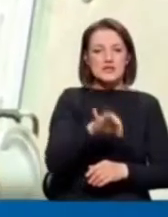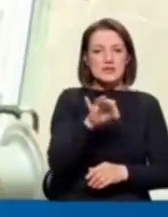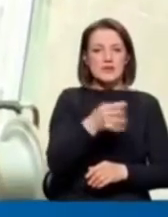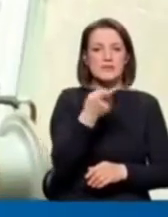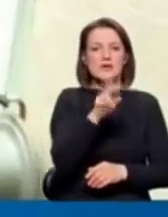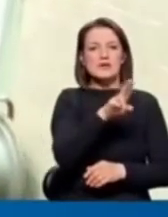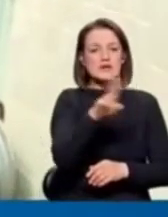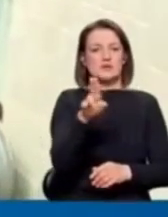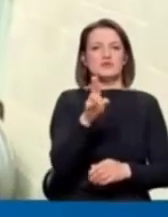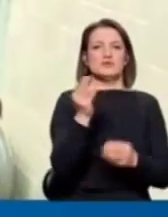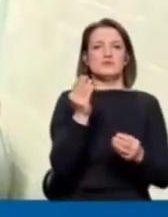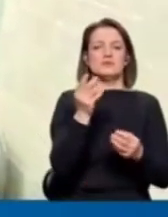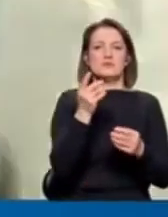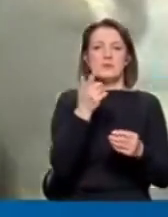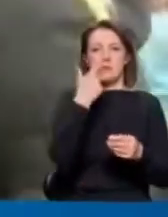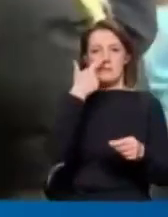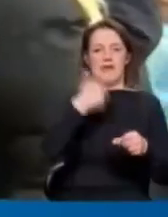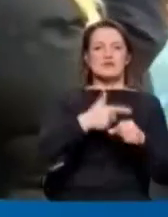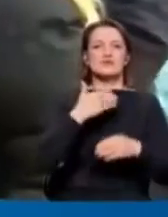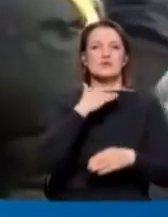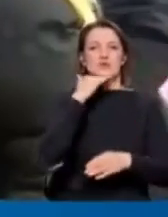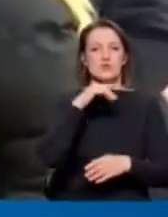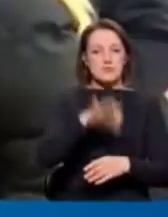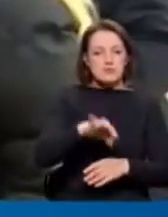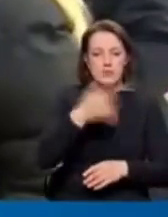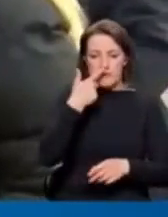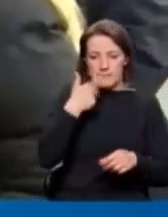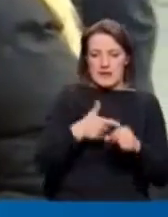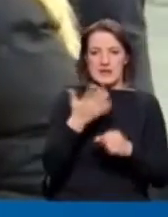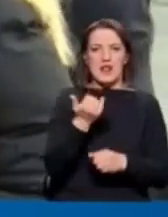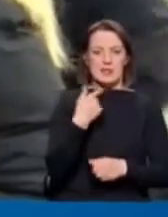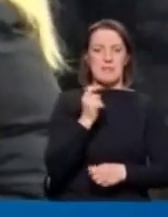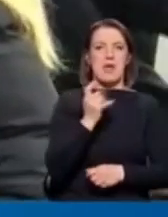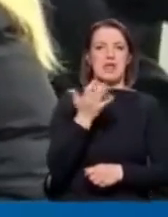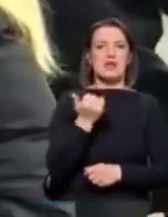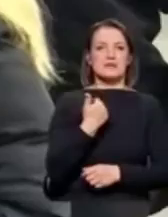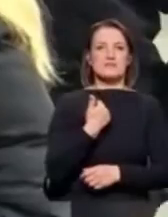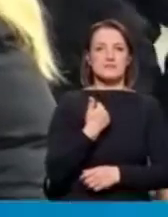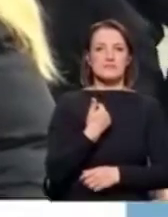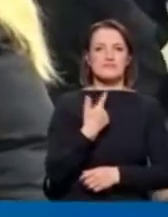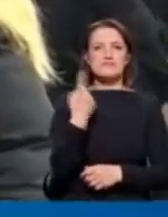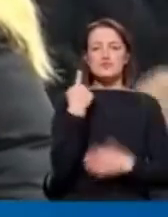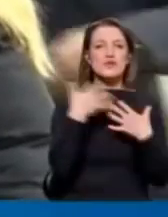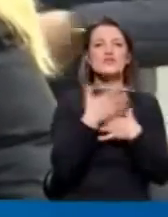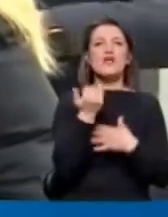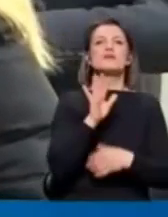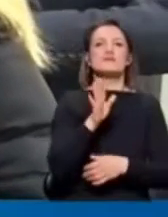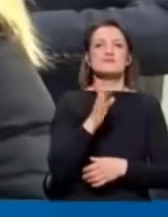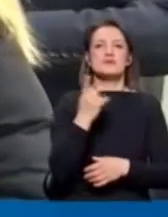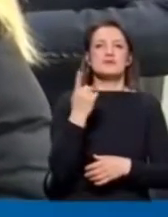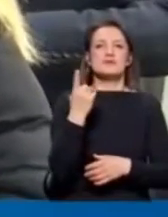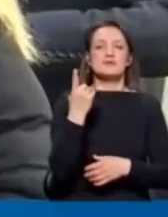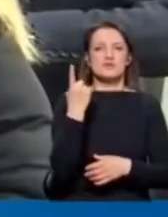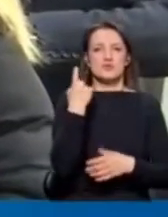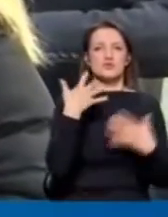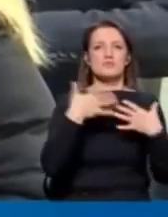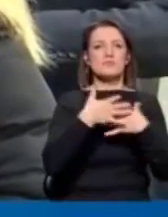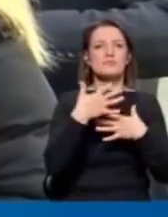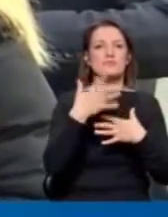şimdi 1700 liraya dolmaya başladı benzeri bugün olur Halıdan böyle oldu akşam almadınız